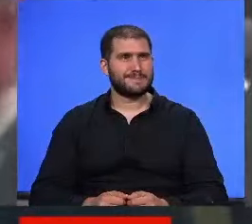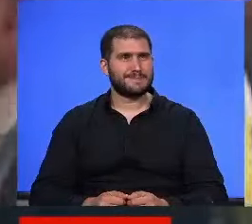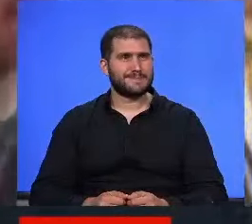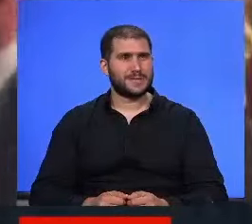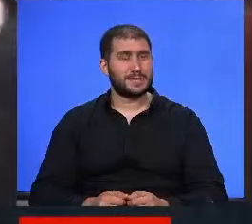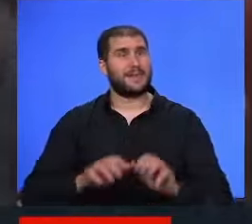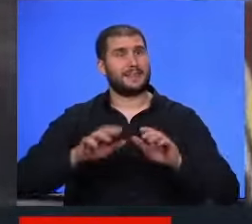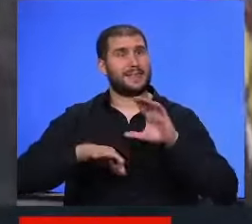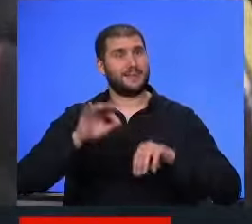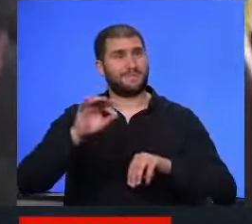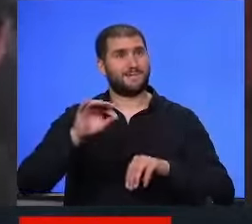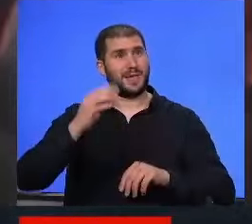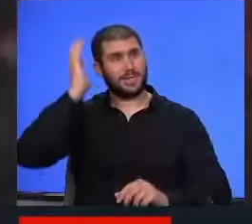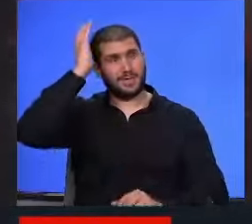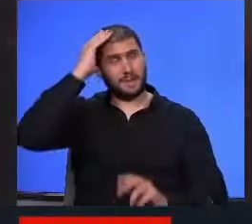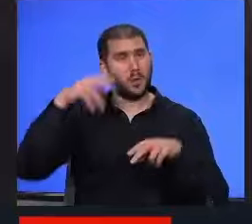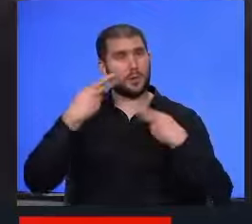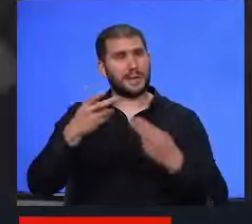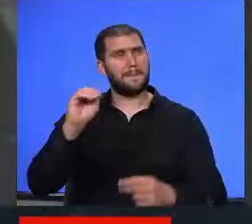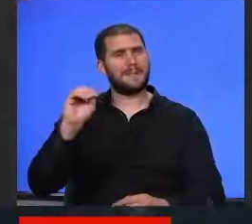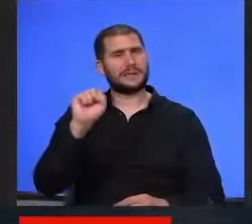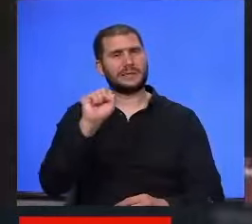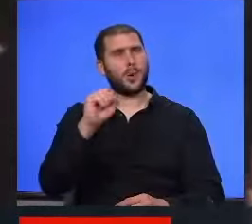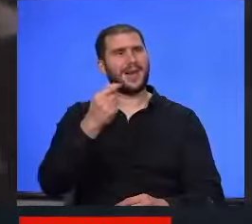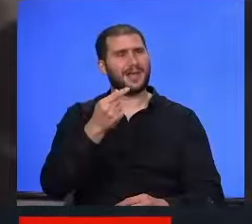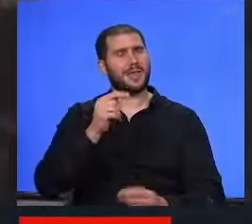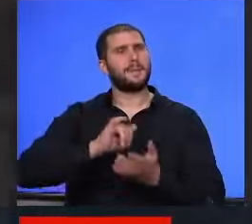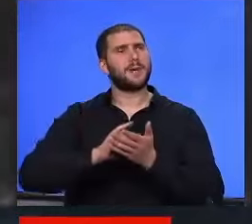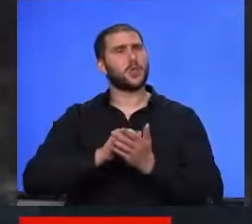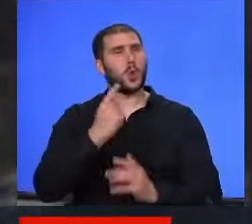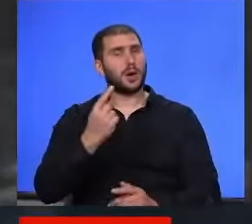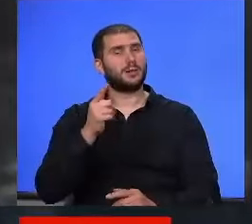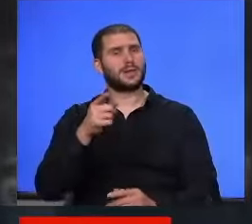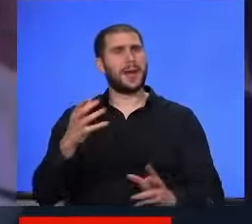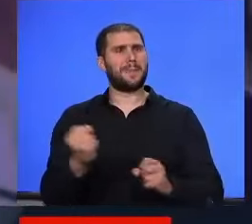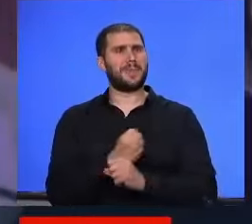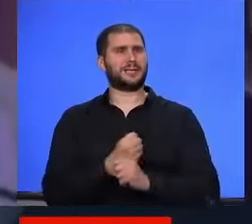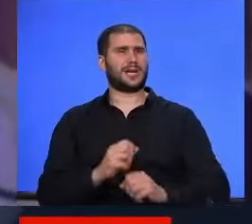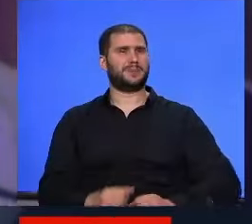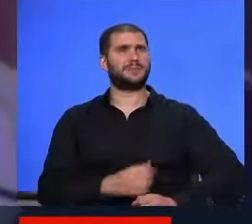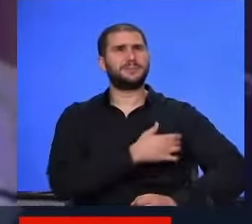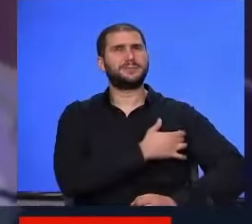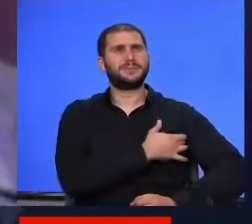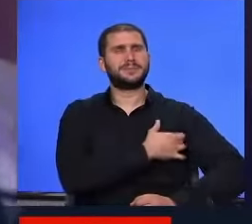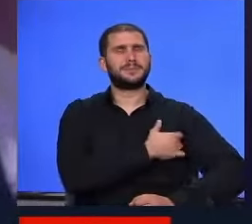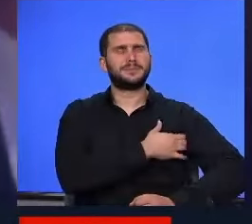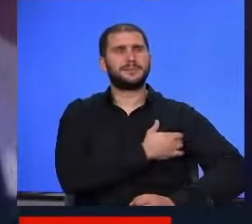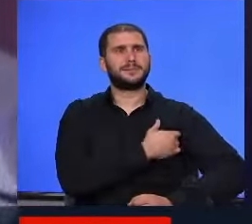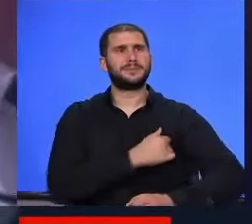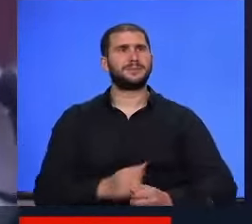הנשיא הנבחר דונלד טראמפ חוזר למדיסון סקוור גארדן בניו יורק, הפעם כמנצח.